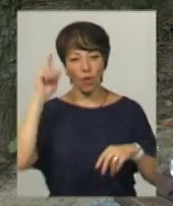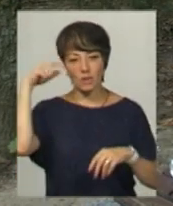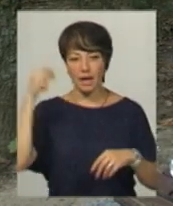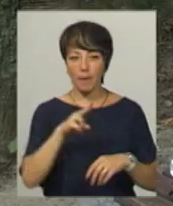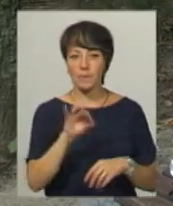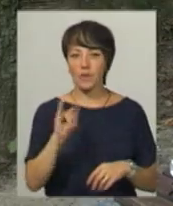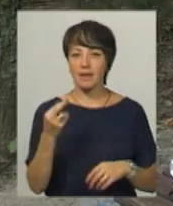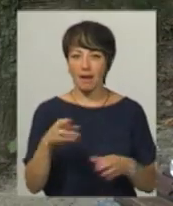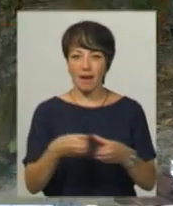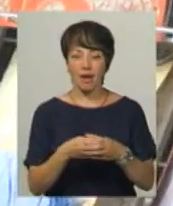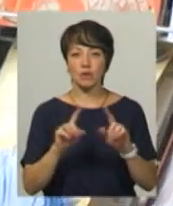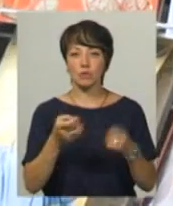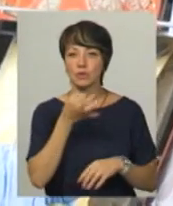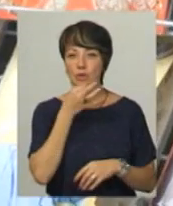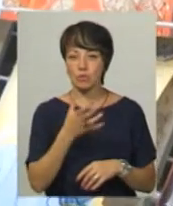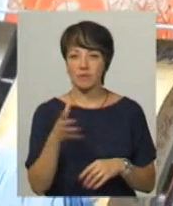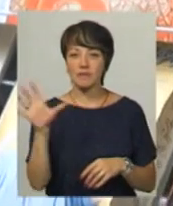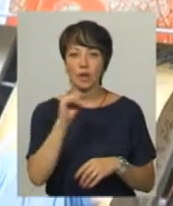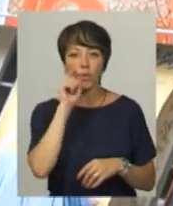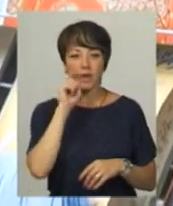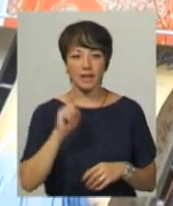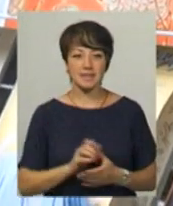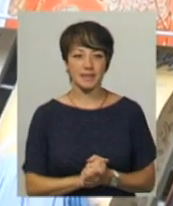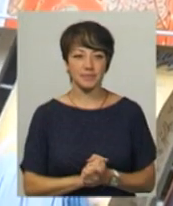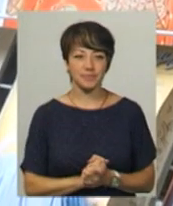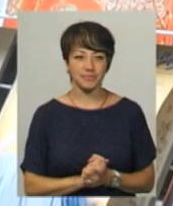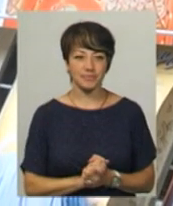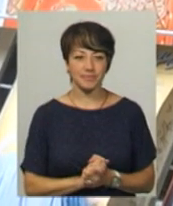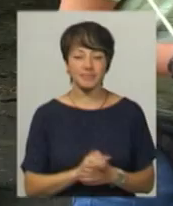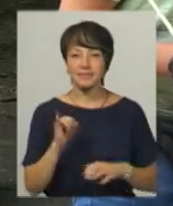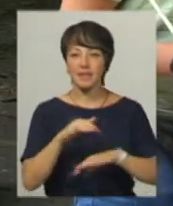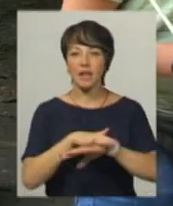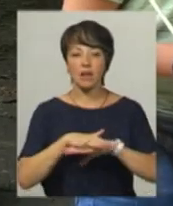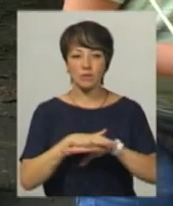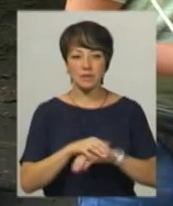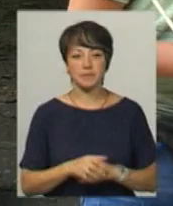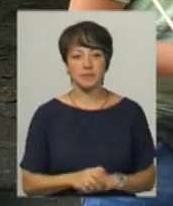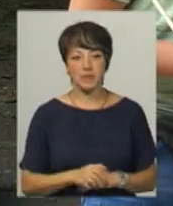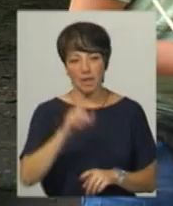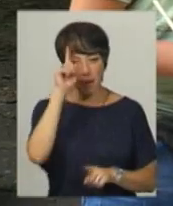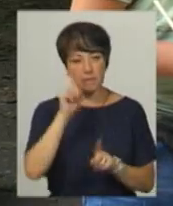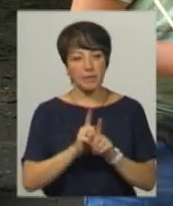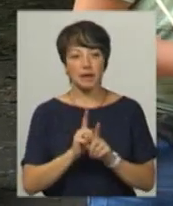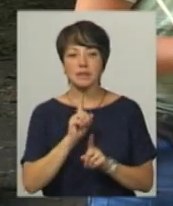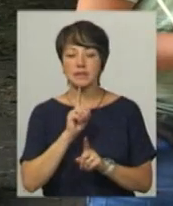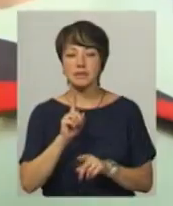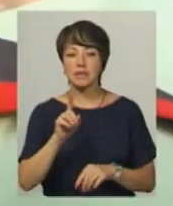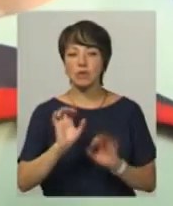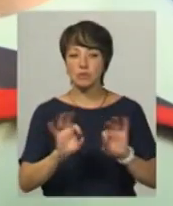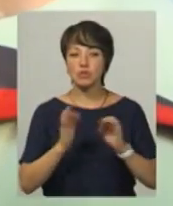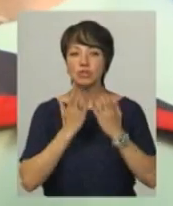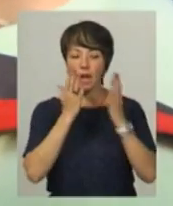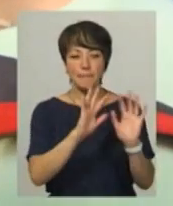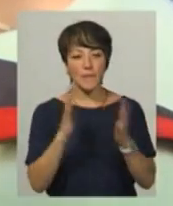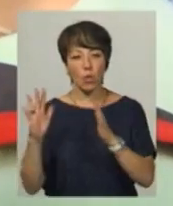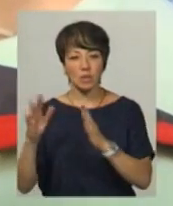і дуже люблю все українське і етнографічне. Брати Роман та Антон Пшеничні розповідають, що читають